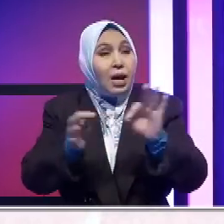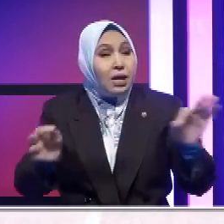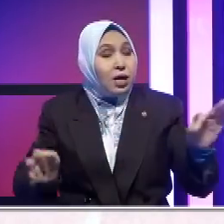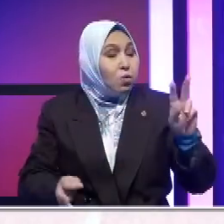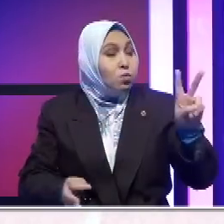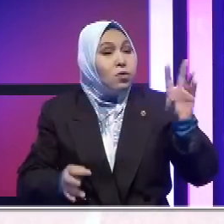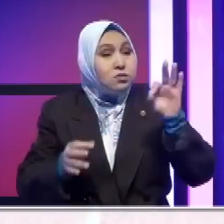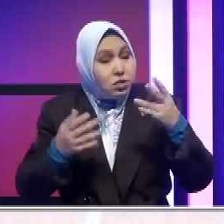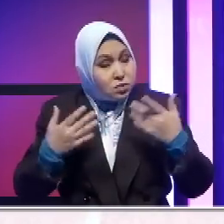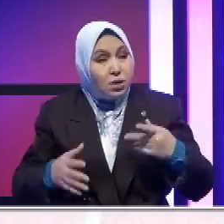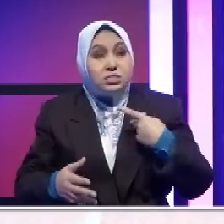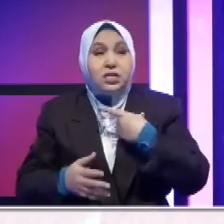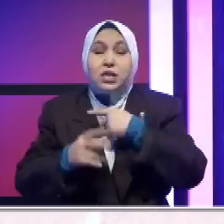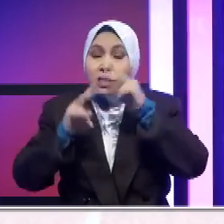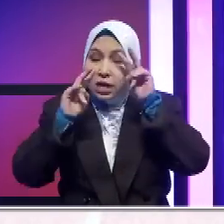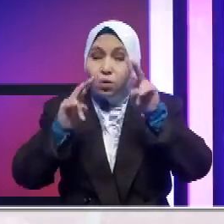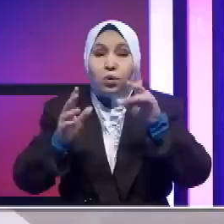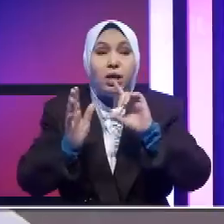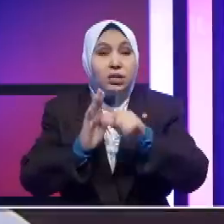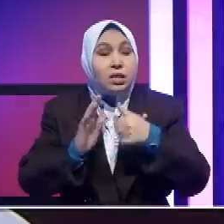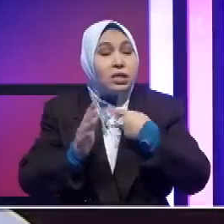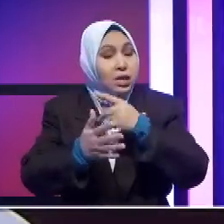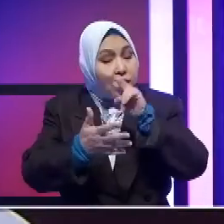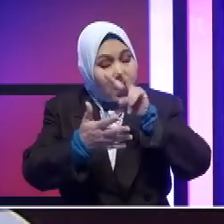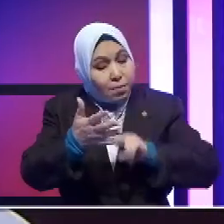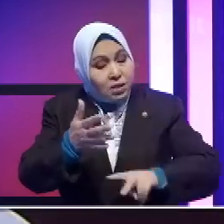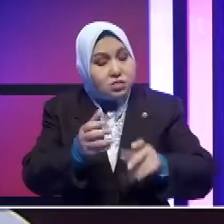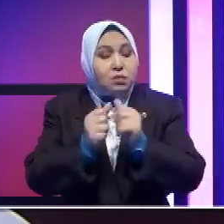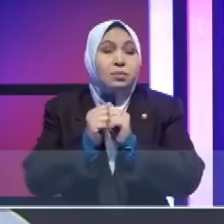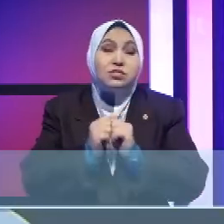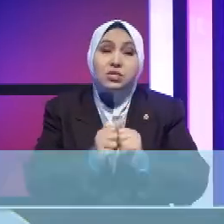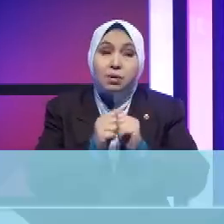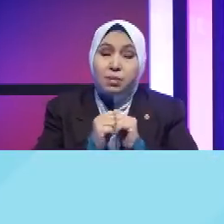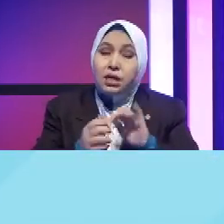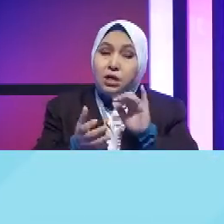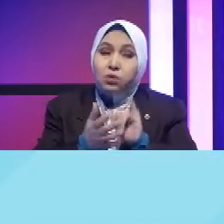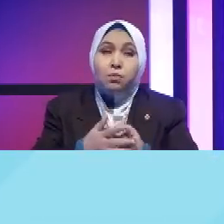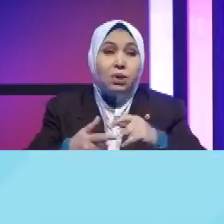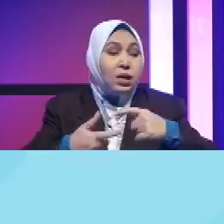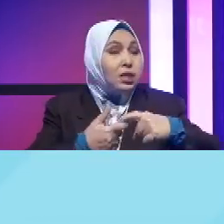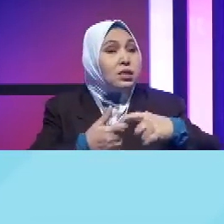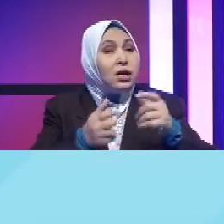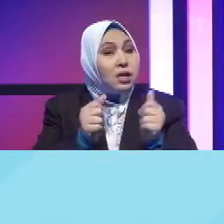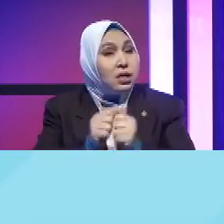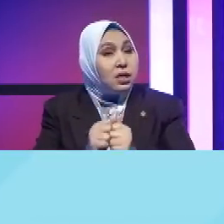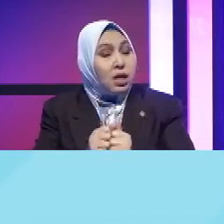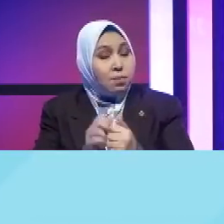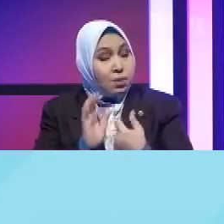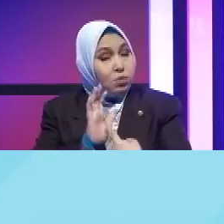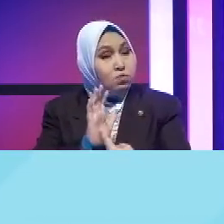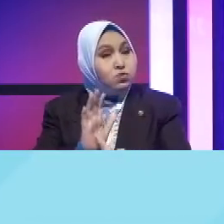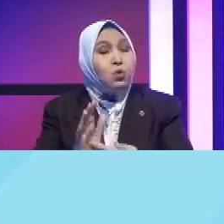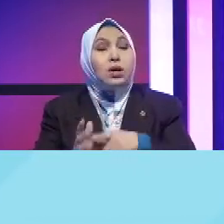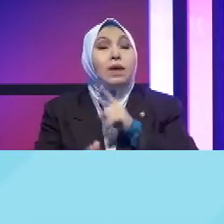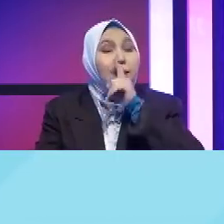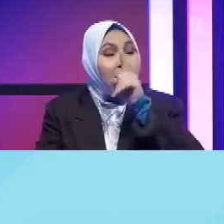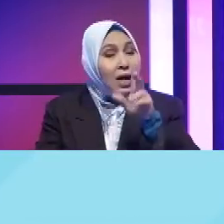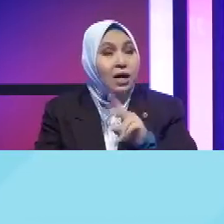selepas kita rehat nanti kita akan baca bersama, iaitu berkaitan dengan petunjuk kebenaran.